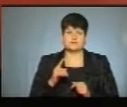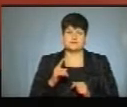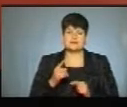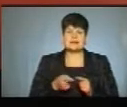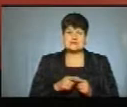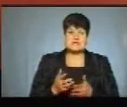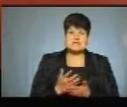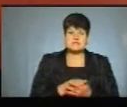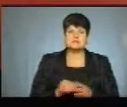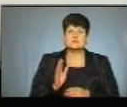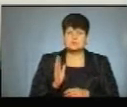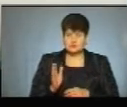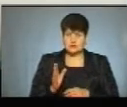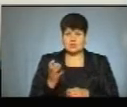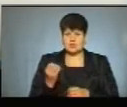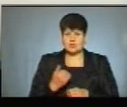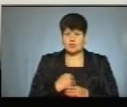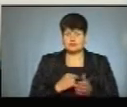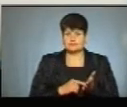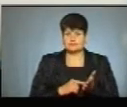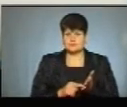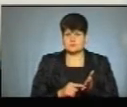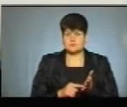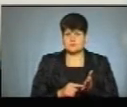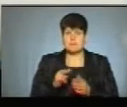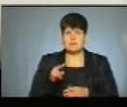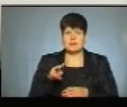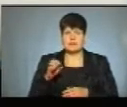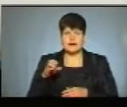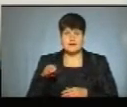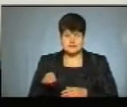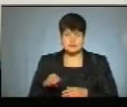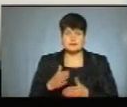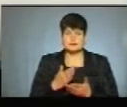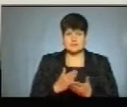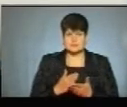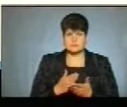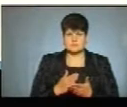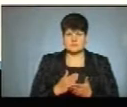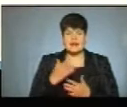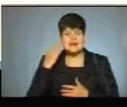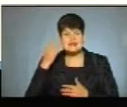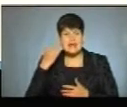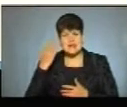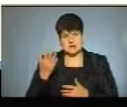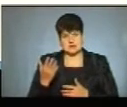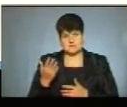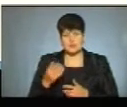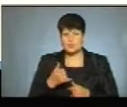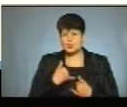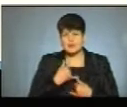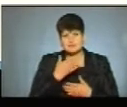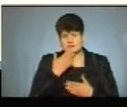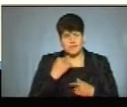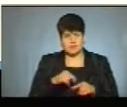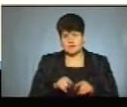цей збір відбудеться, але ще хочу наголосити, що пласт діє на ідеї. Та? І нема в нас такого,